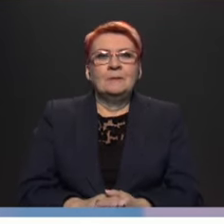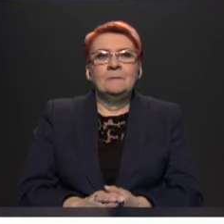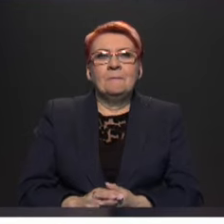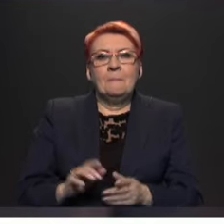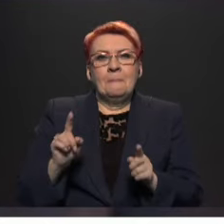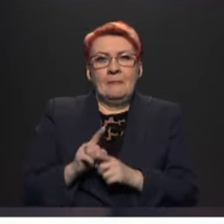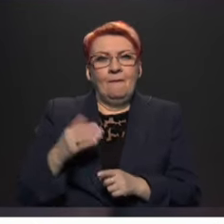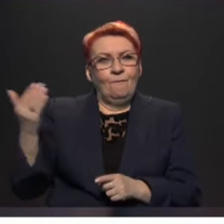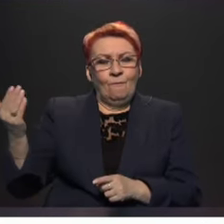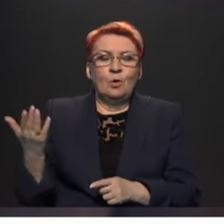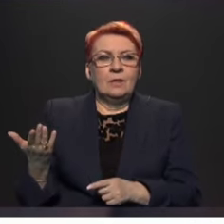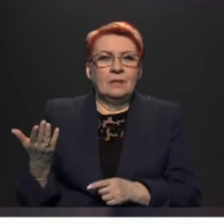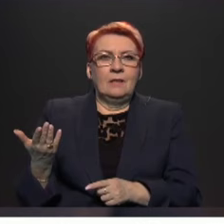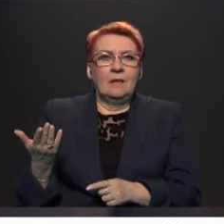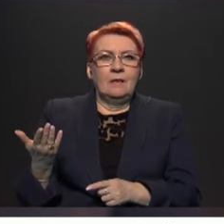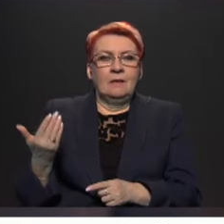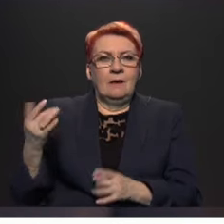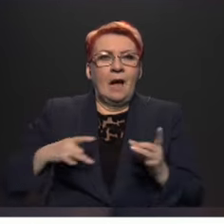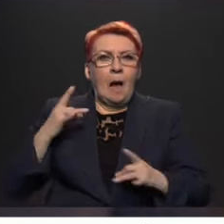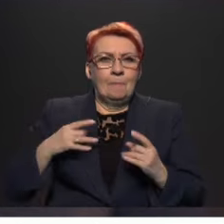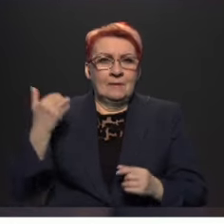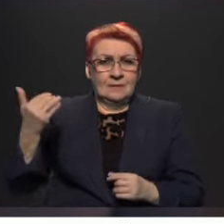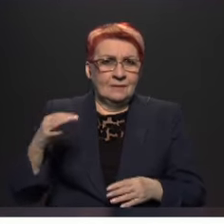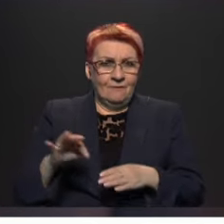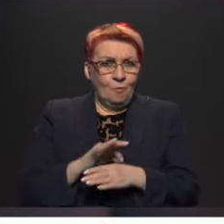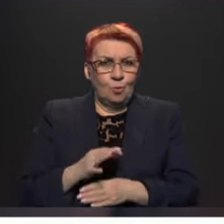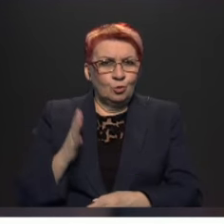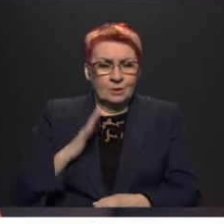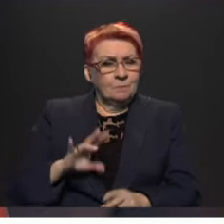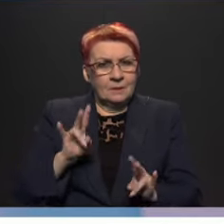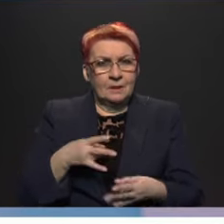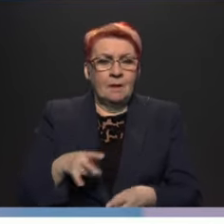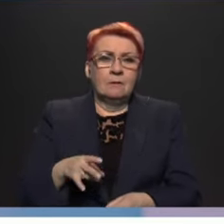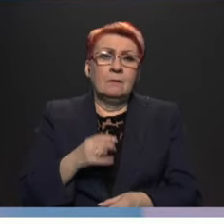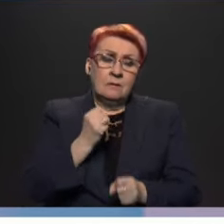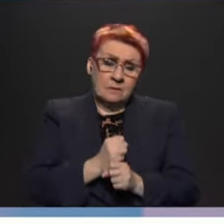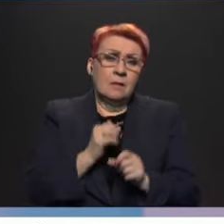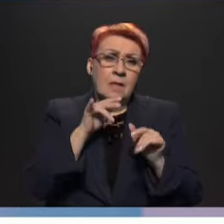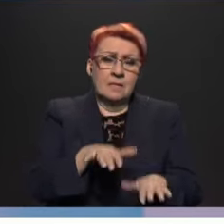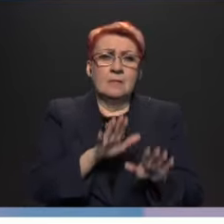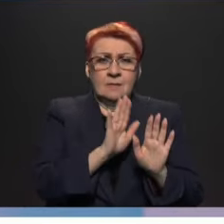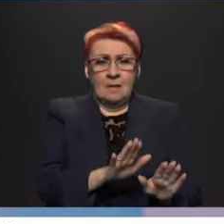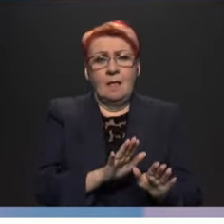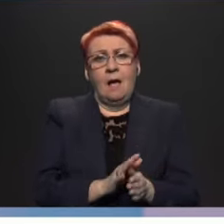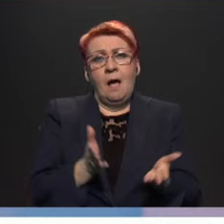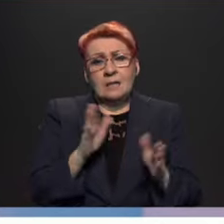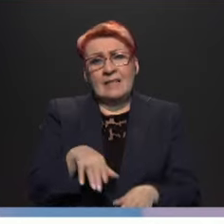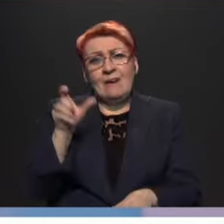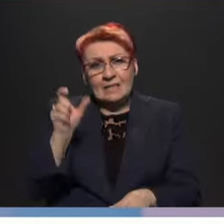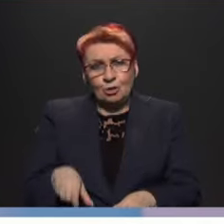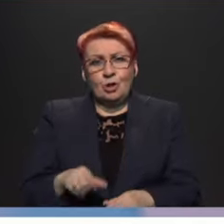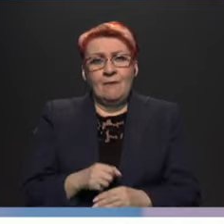таких вот страстей и капризов, потому что надо делать дела, надо оставаться